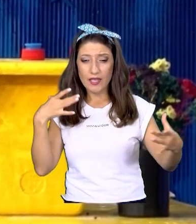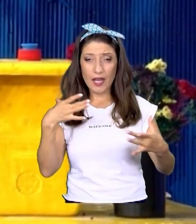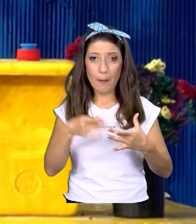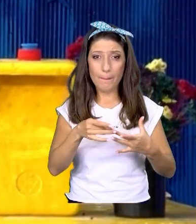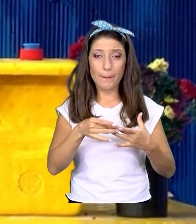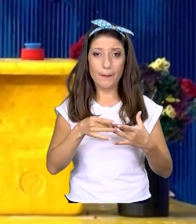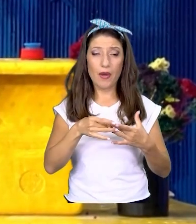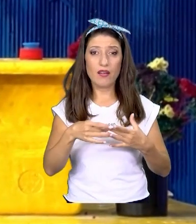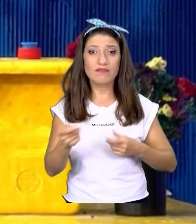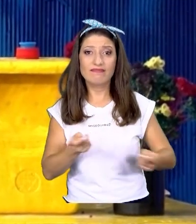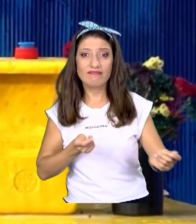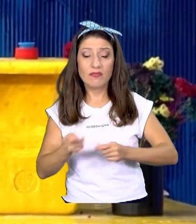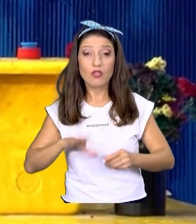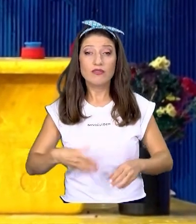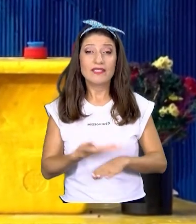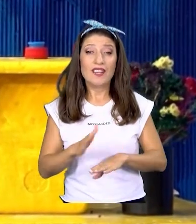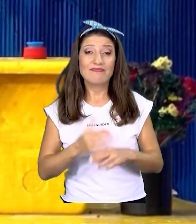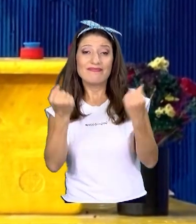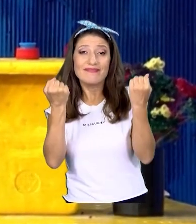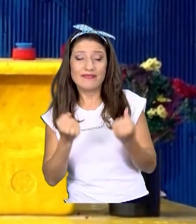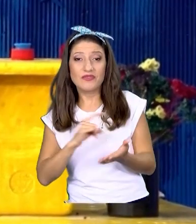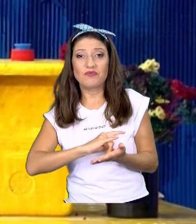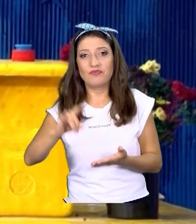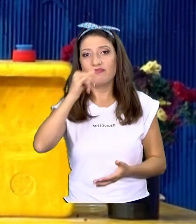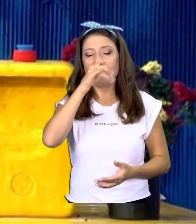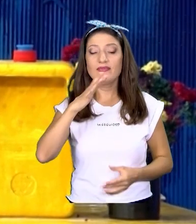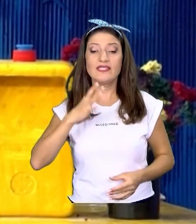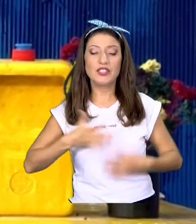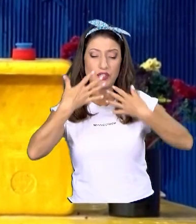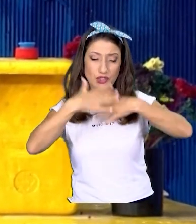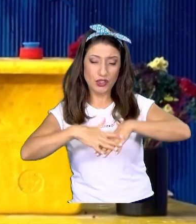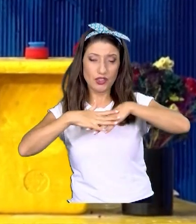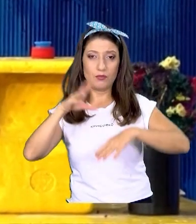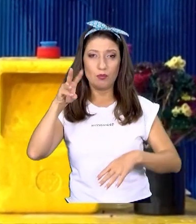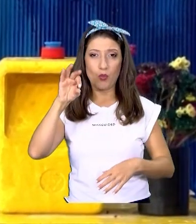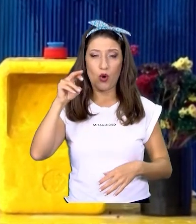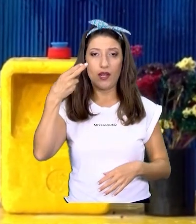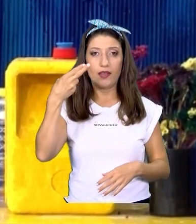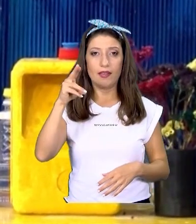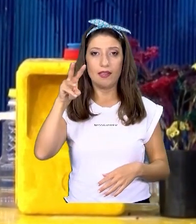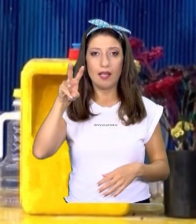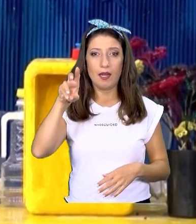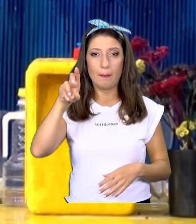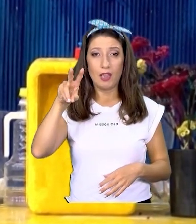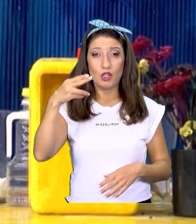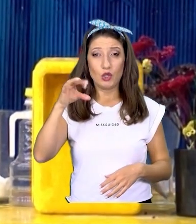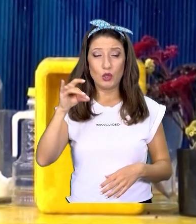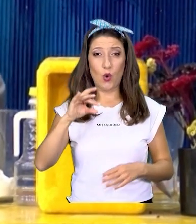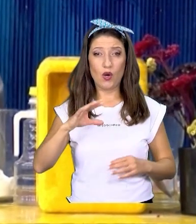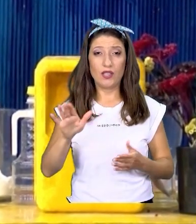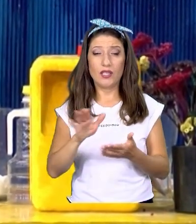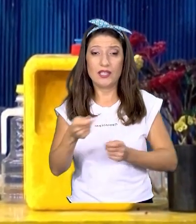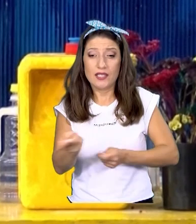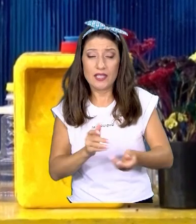հոպլատիրն ենպես ծանրացա, որ արդեն թրջել չեր կարողանում ստիպած ամբողջ գիշեր, մոխի և դմբլդուխի հետ միասին հոպլատիրը սրպել